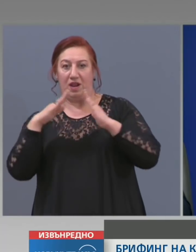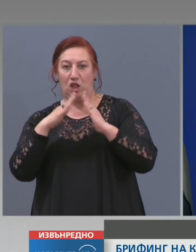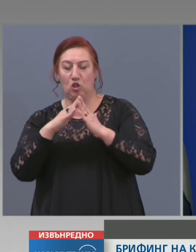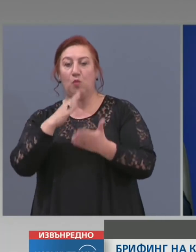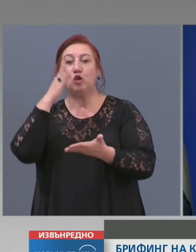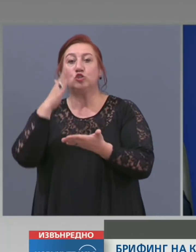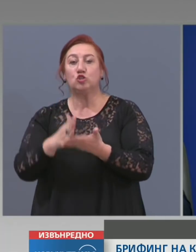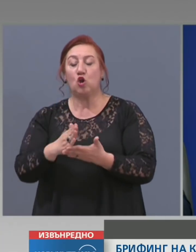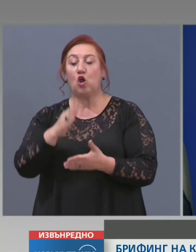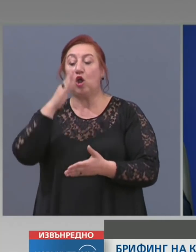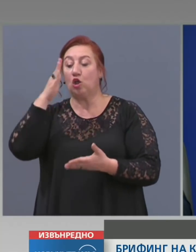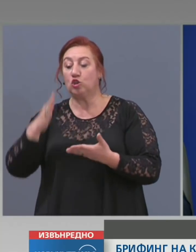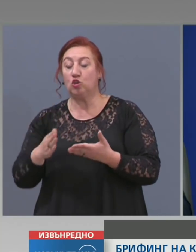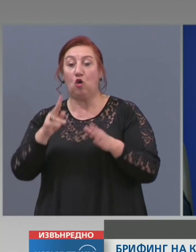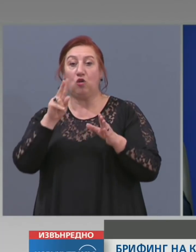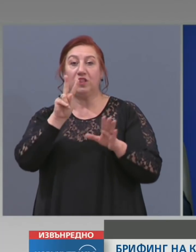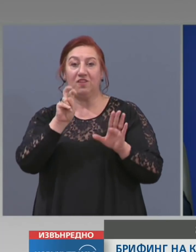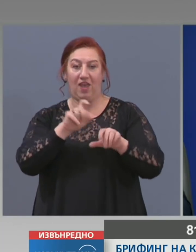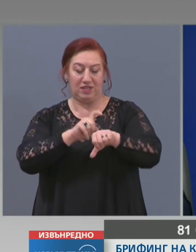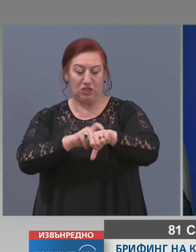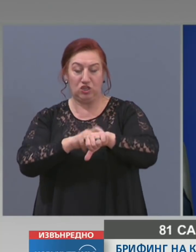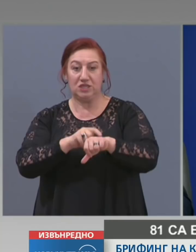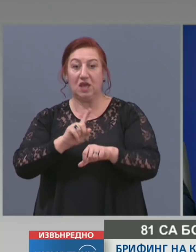до 20 часа на